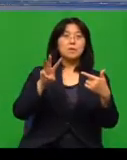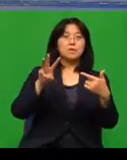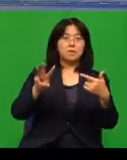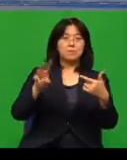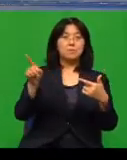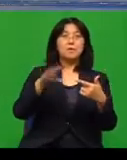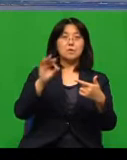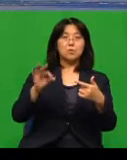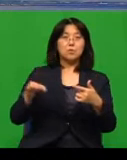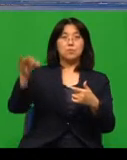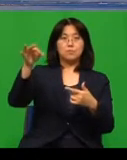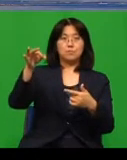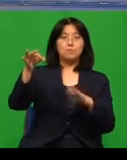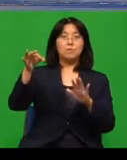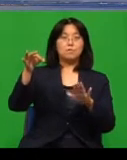増えている。